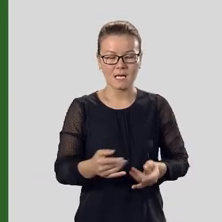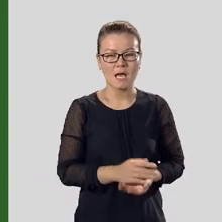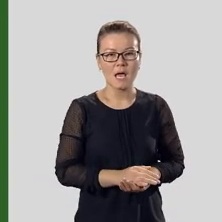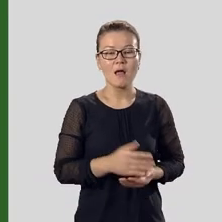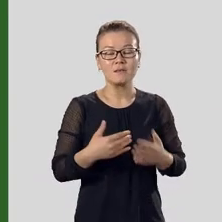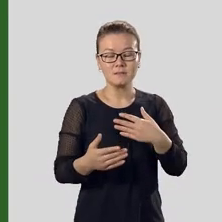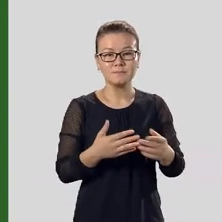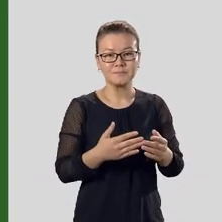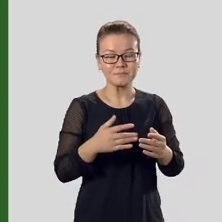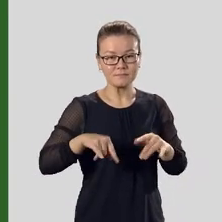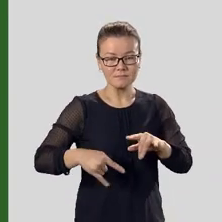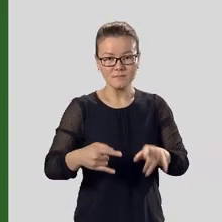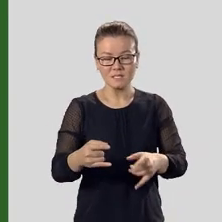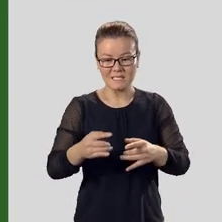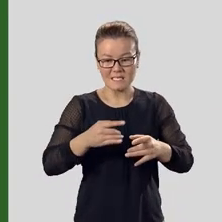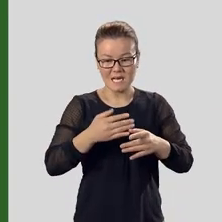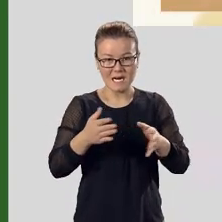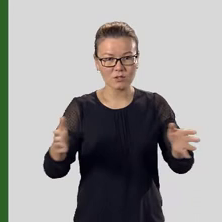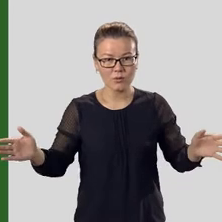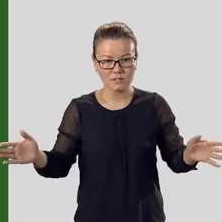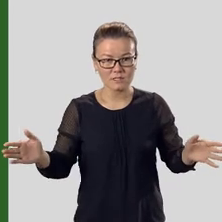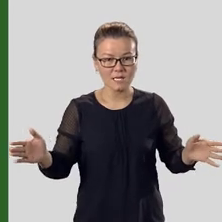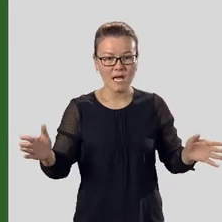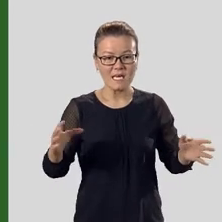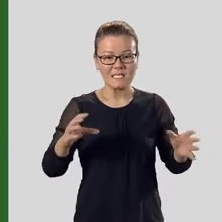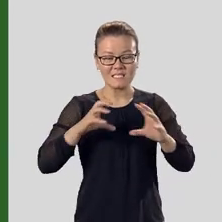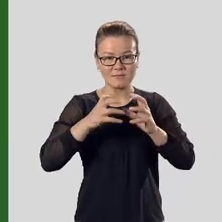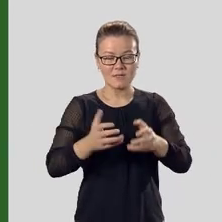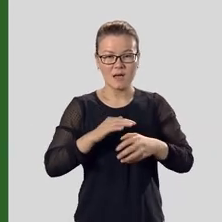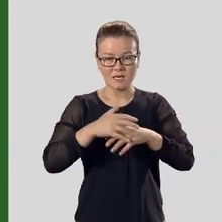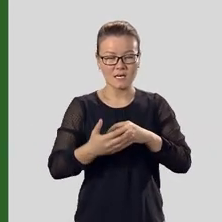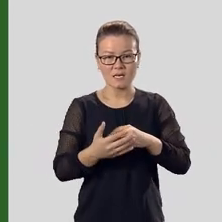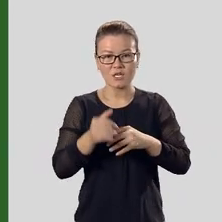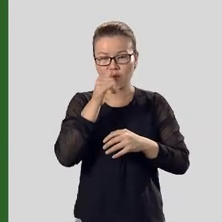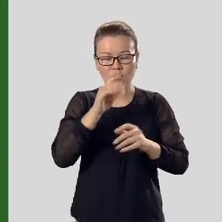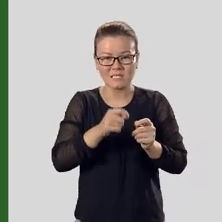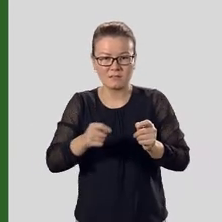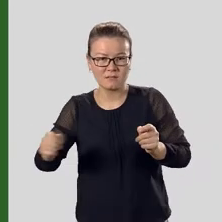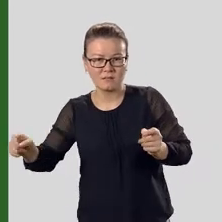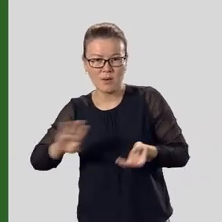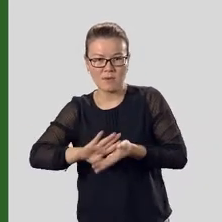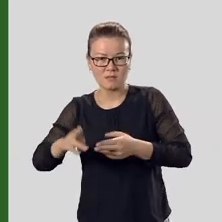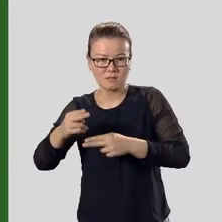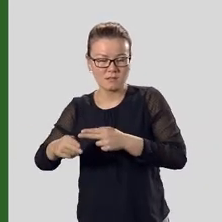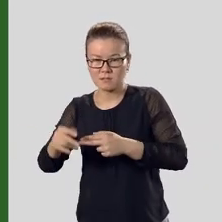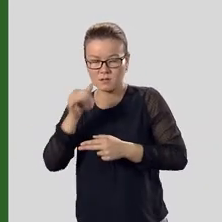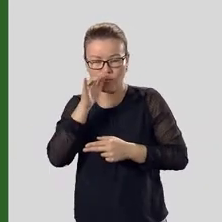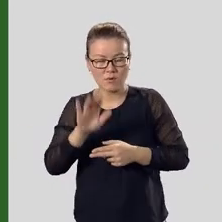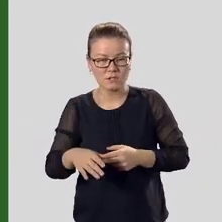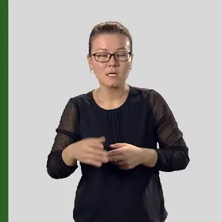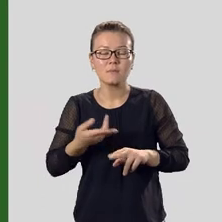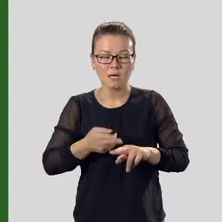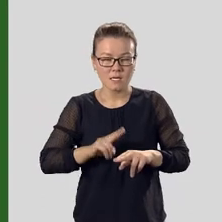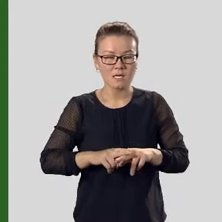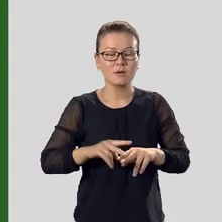Если плиты расходятся, земная кора не может растягиваться до бесконечности. Поэтому при